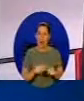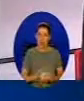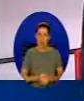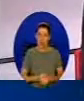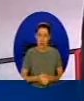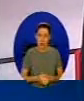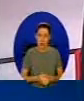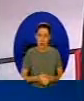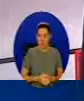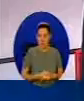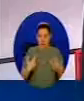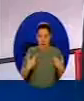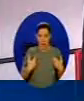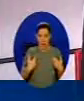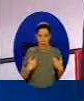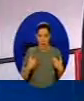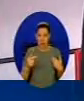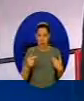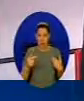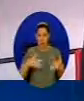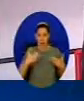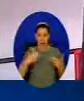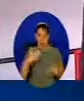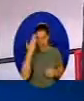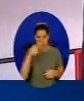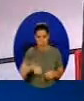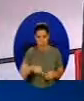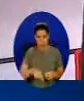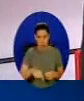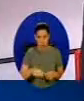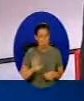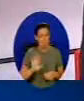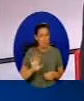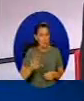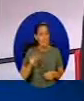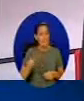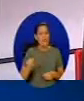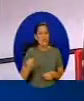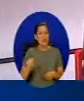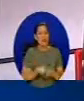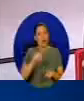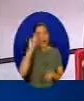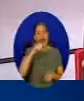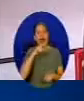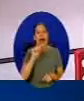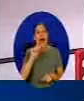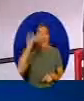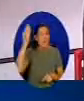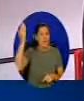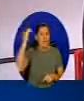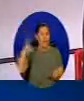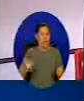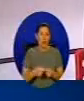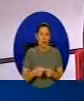והקופים שאתה מכיר היום, מוצאנו מאב קדמון משותף, זה לא אותו דבר. אבל אני לא דום, אני לא מוצאי בבן